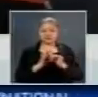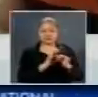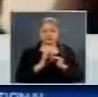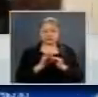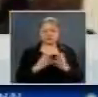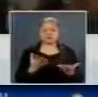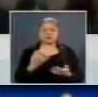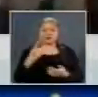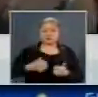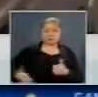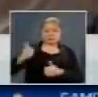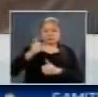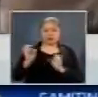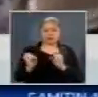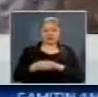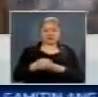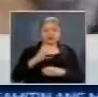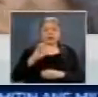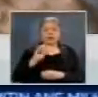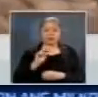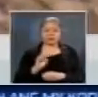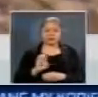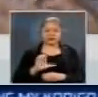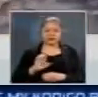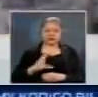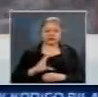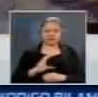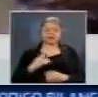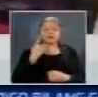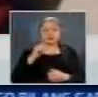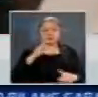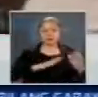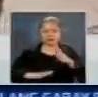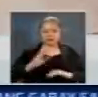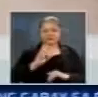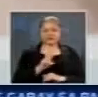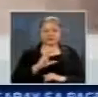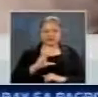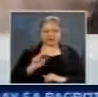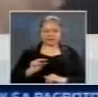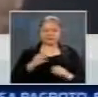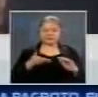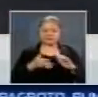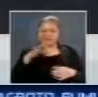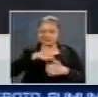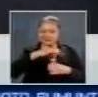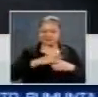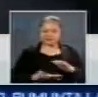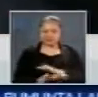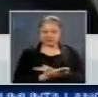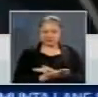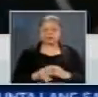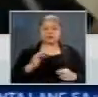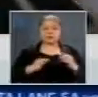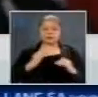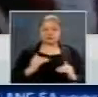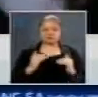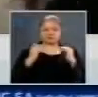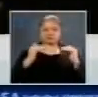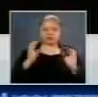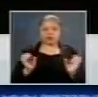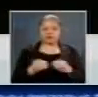main office ng COMELEC para ipagbigay alam na naging problema sa VCM at yung taga head office ng COMELEC ang magsasabi